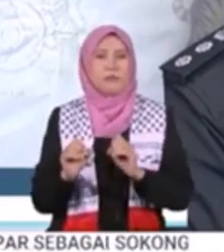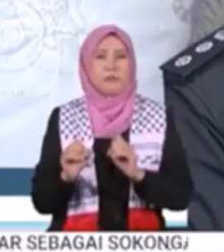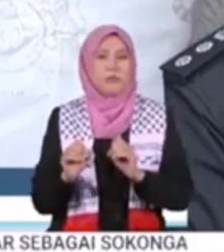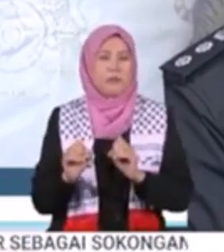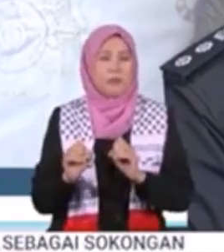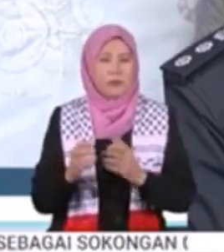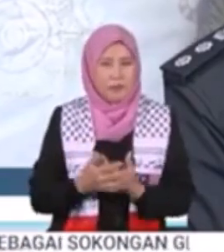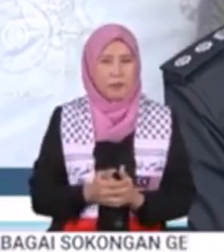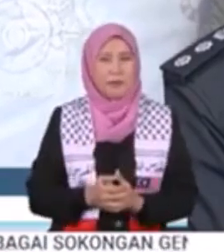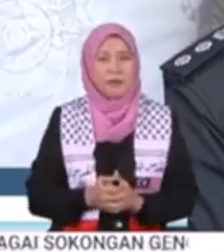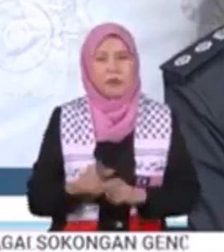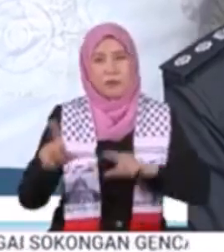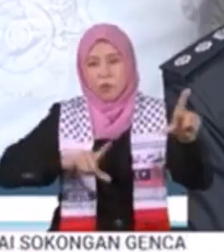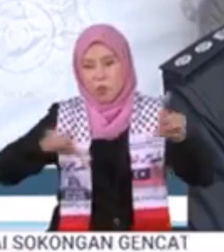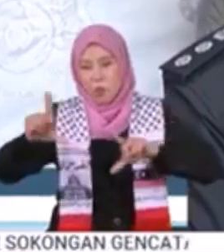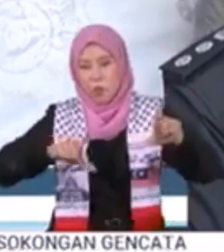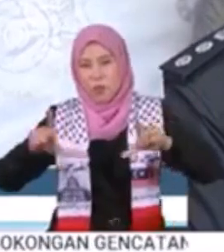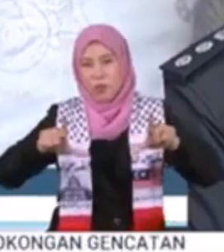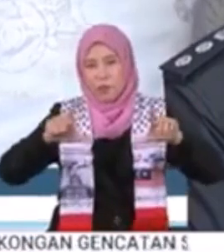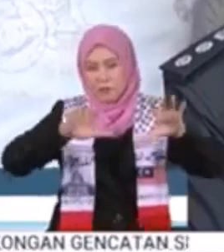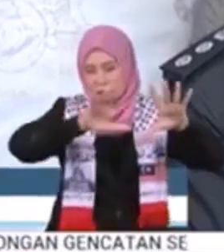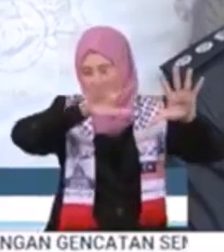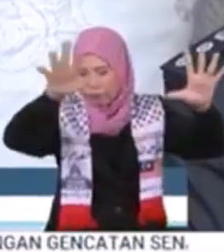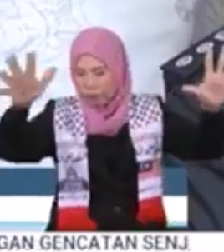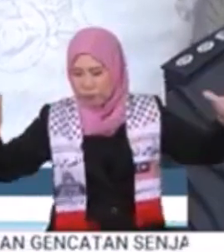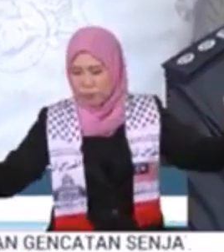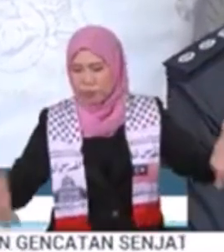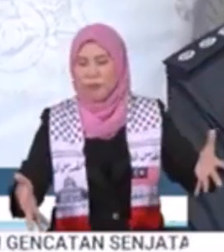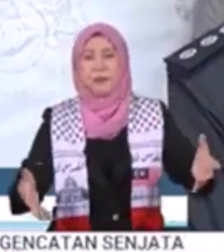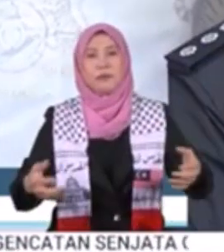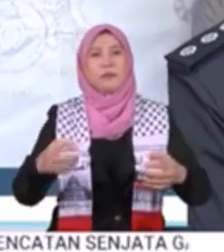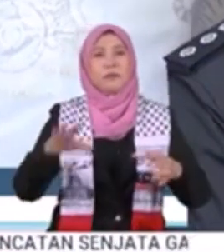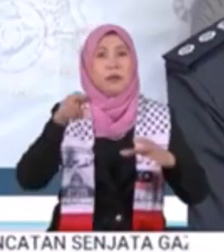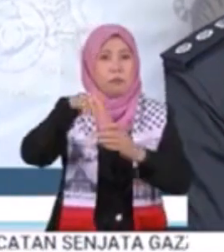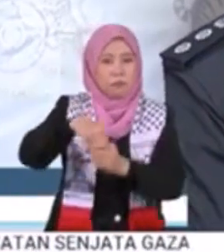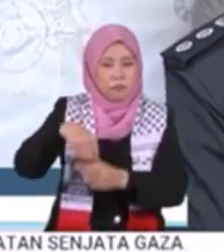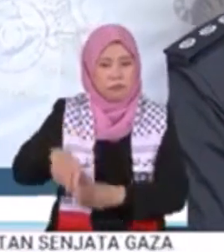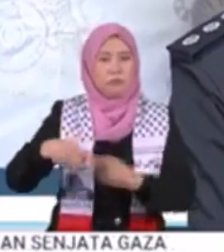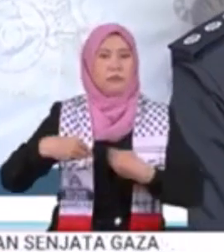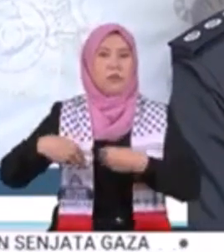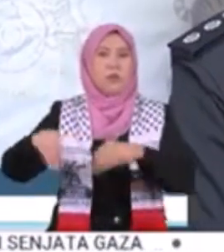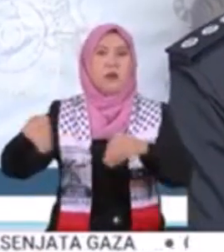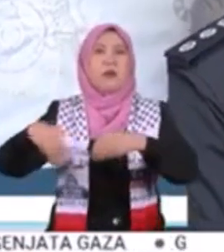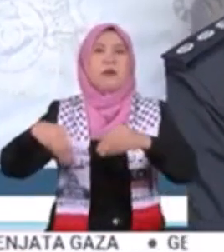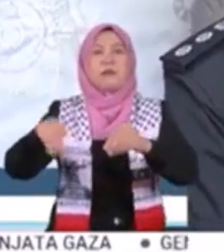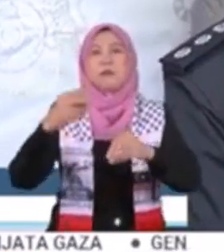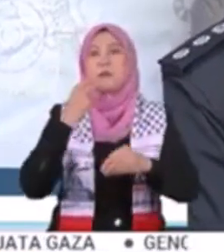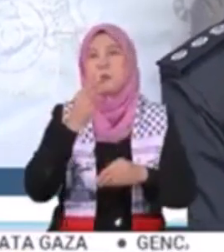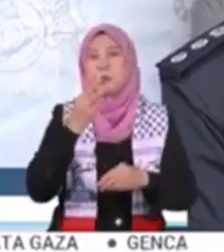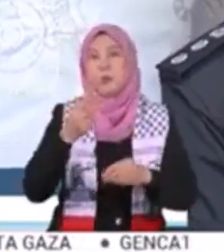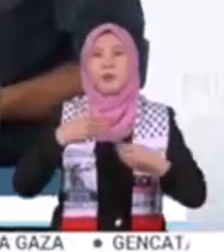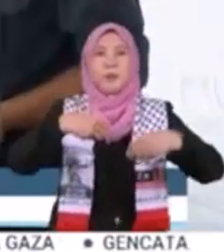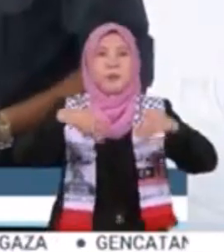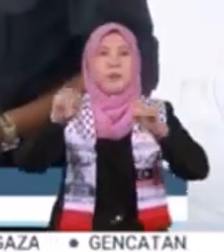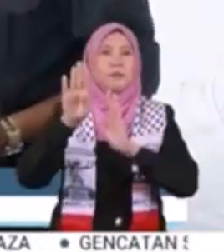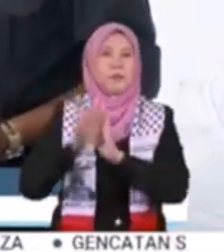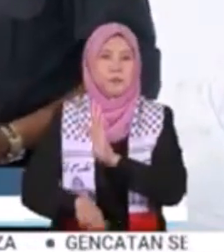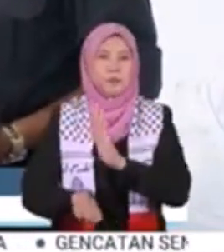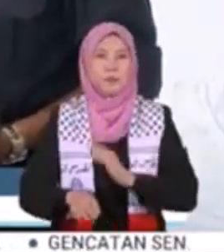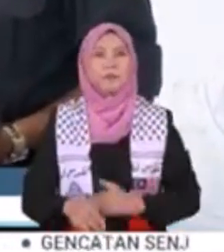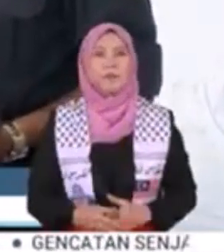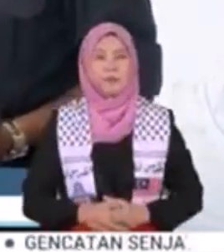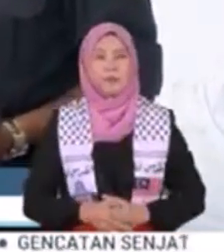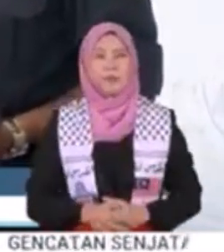kenderaan-kenderaan seperti ral Canvas yang digunakan bagi tujuan untuk mengedarkan rokok-rokok tersebut ke pasaran pada harga yang